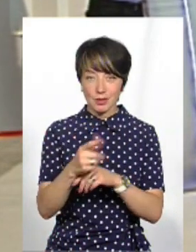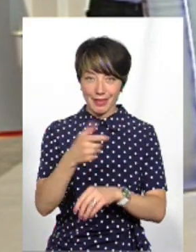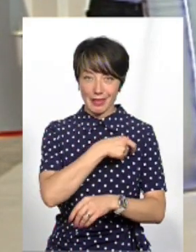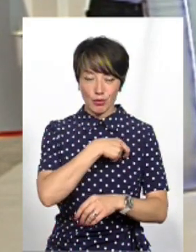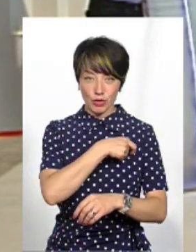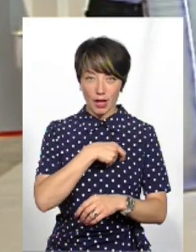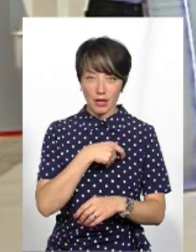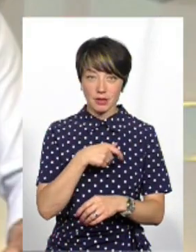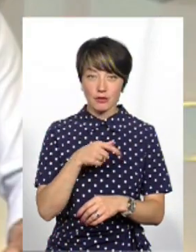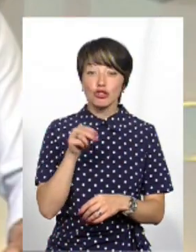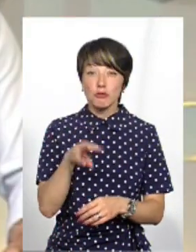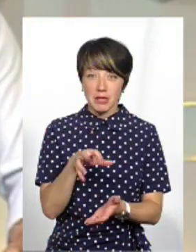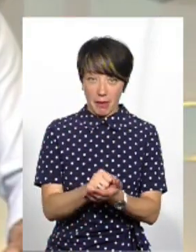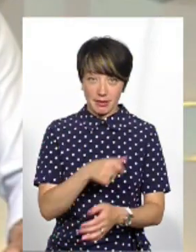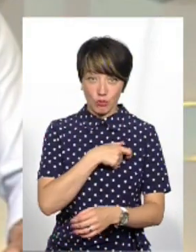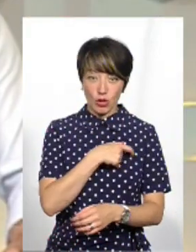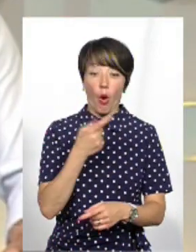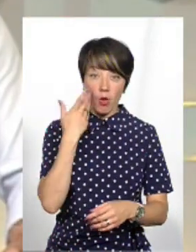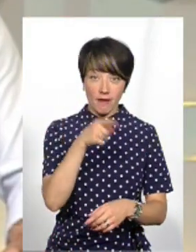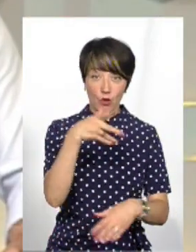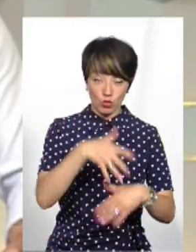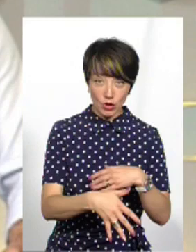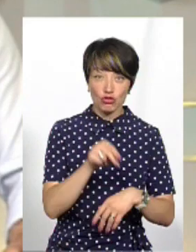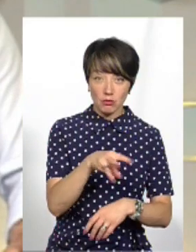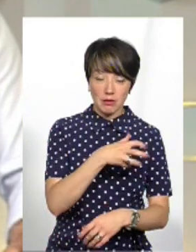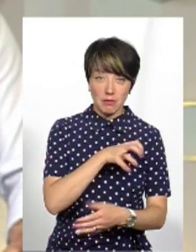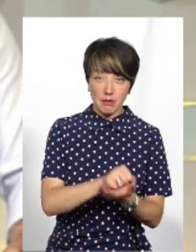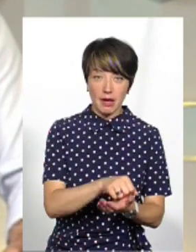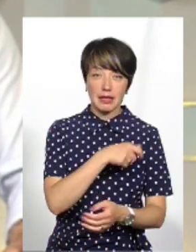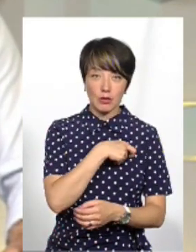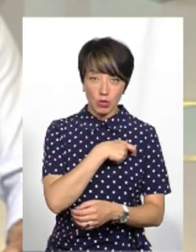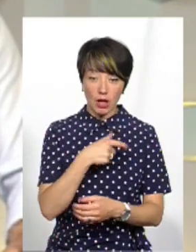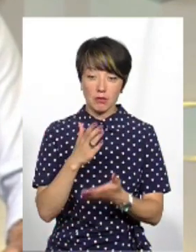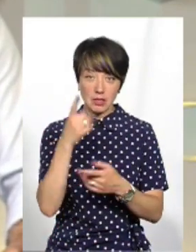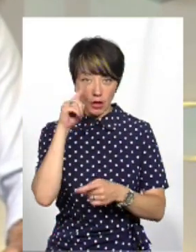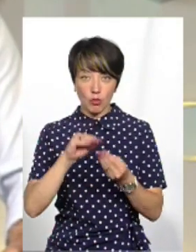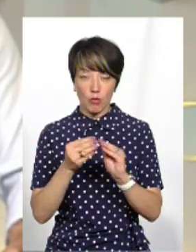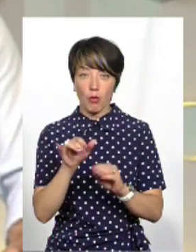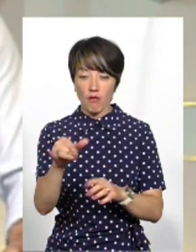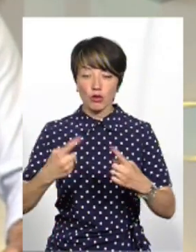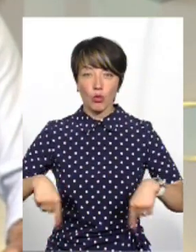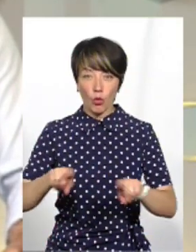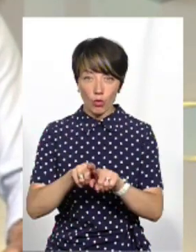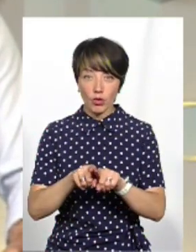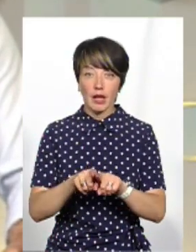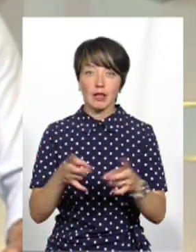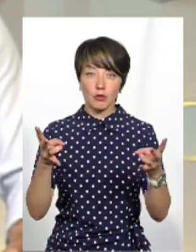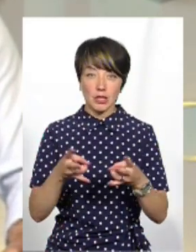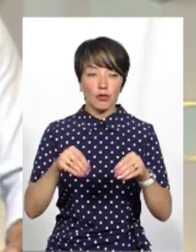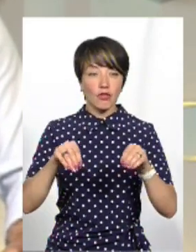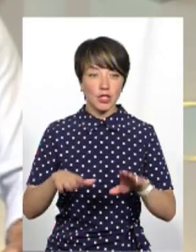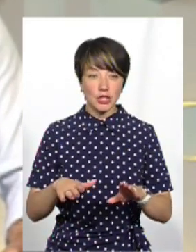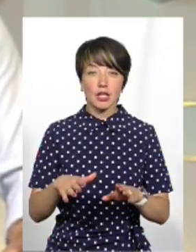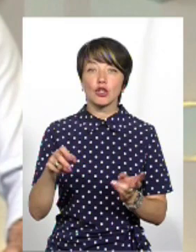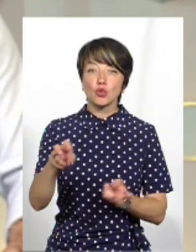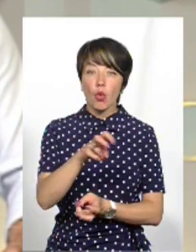депутатів Верховної Ради до початку, так? Розуміючи вже ці функції, знаючи проблеми, які існують у вашого округу, да, які необхідно